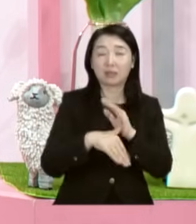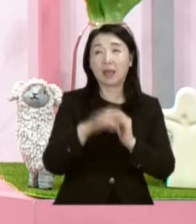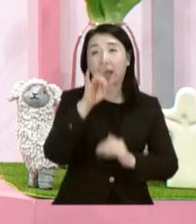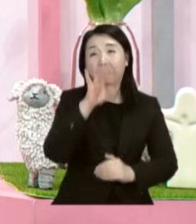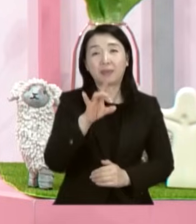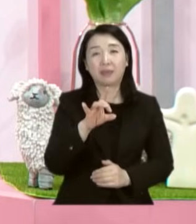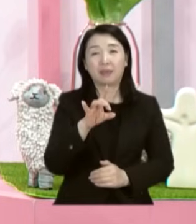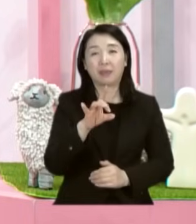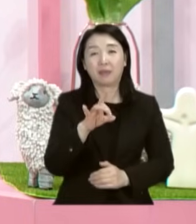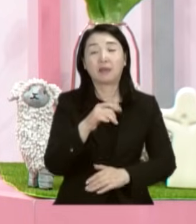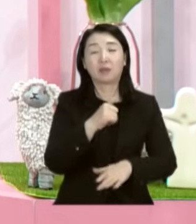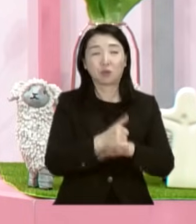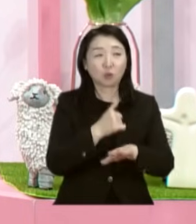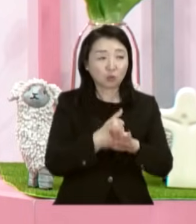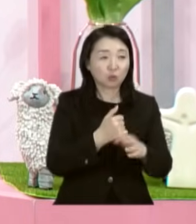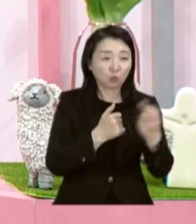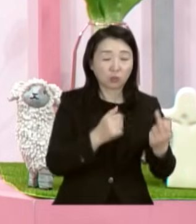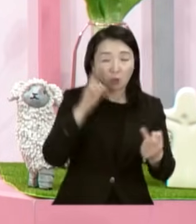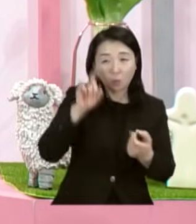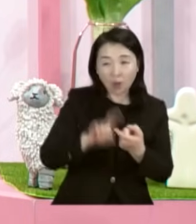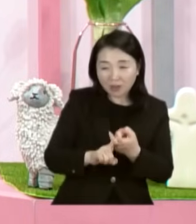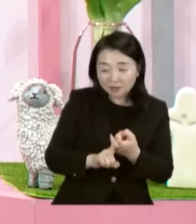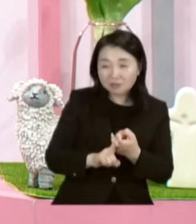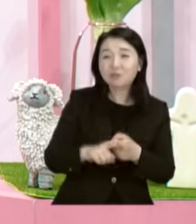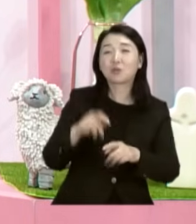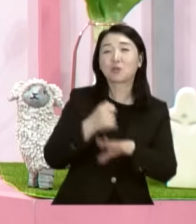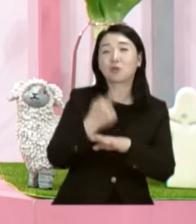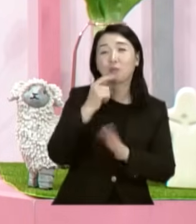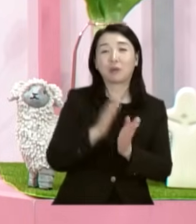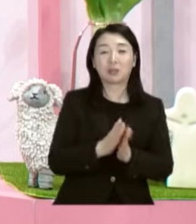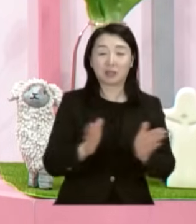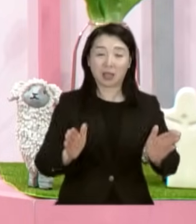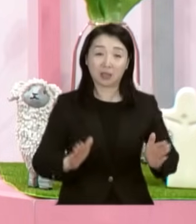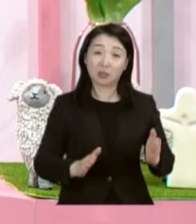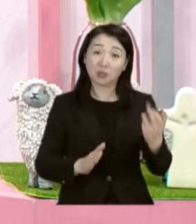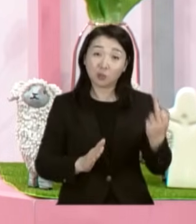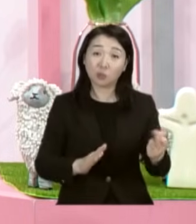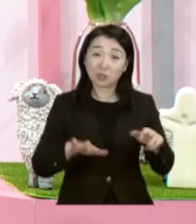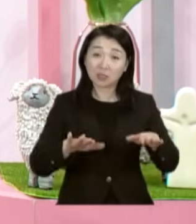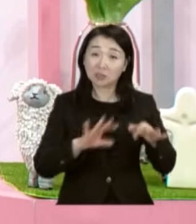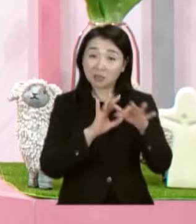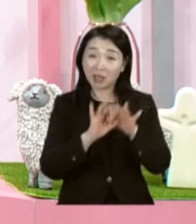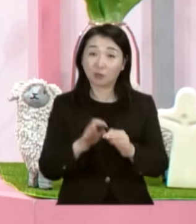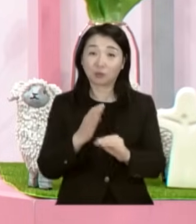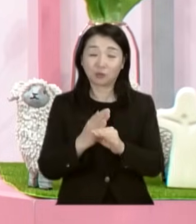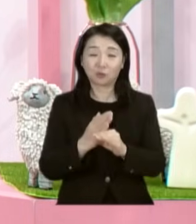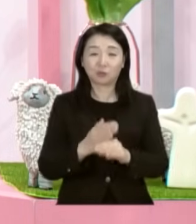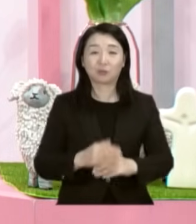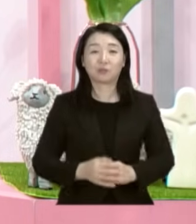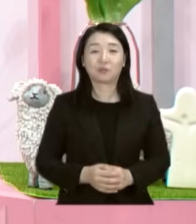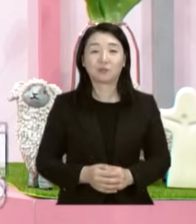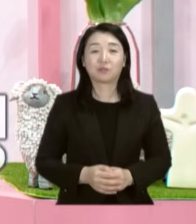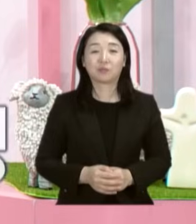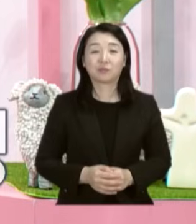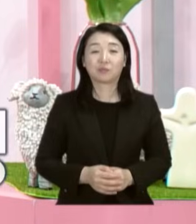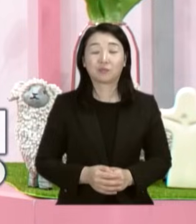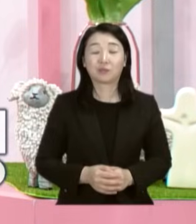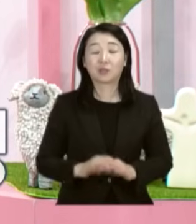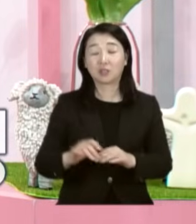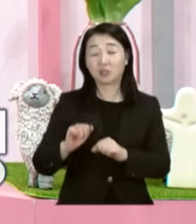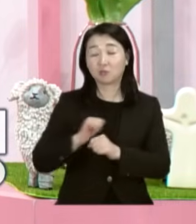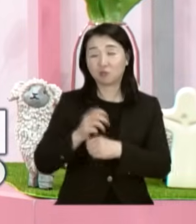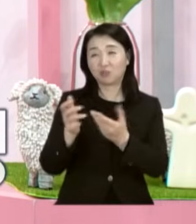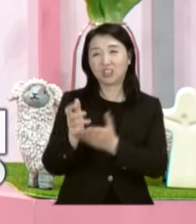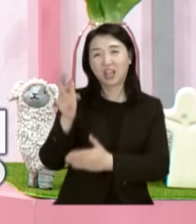거기에서 동생이 또 흥미를 느낀 거예요 그래서 같이 다니 지금 그럼 동생 지금도 조금씩은 하는데 지금 장 로